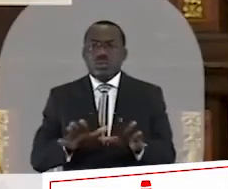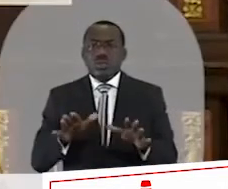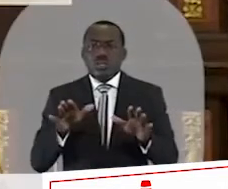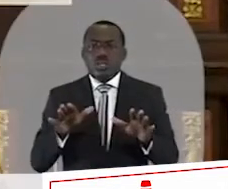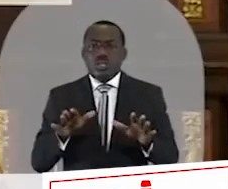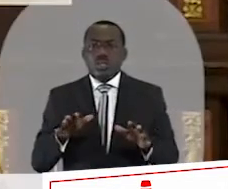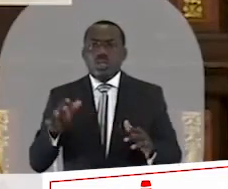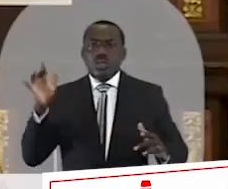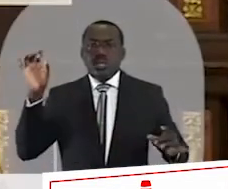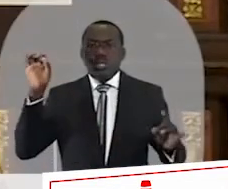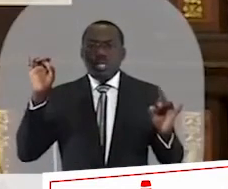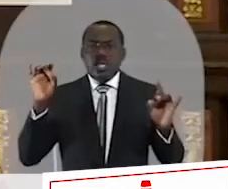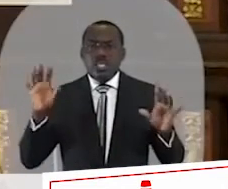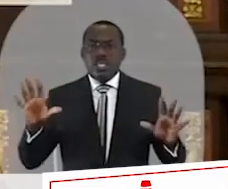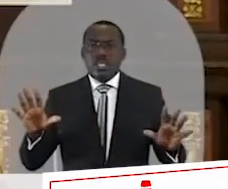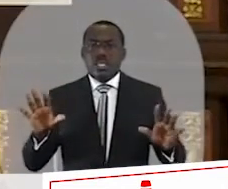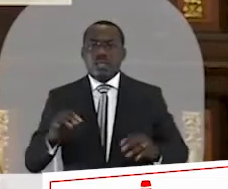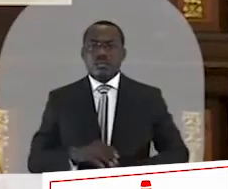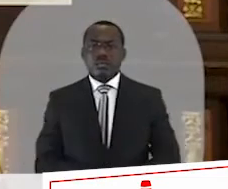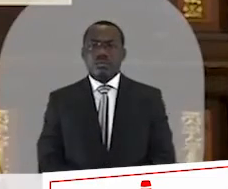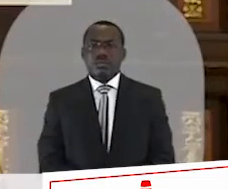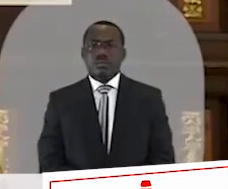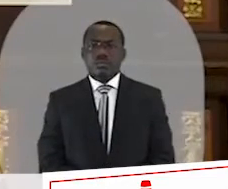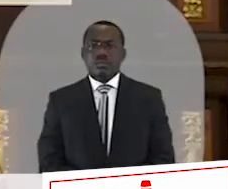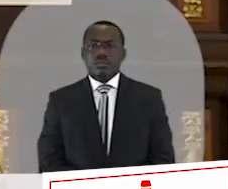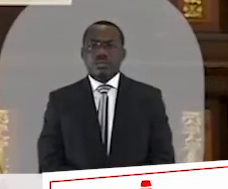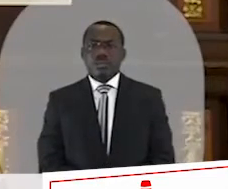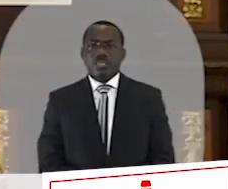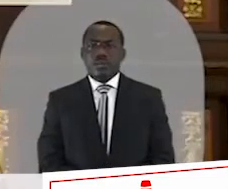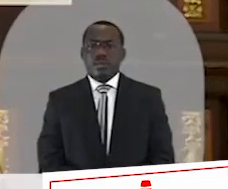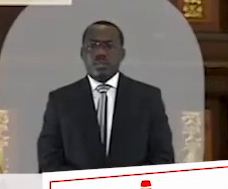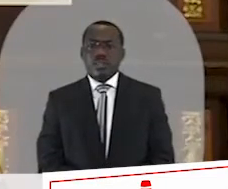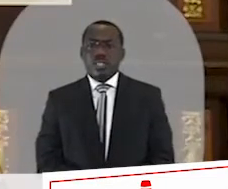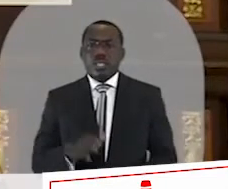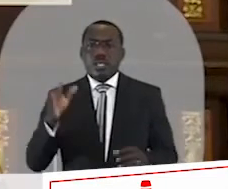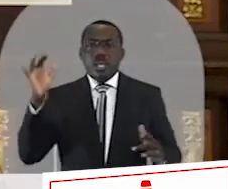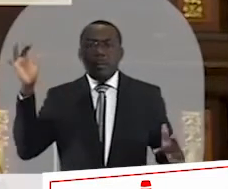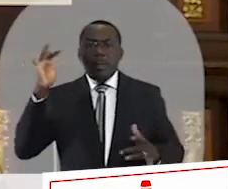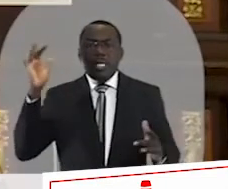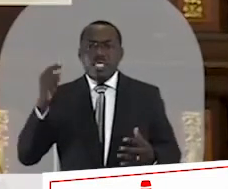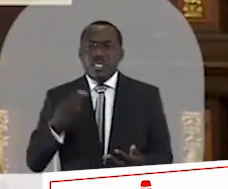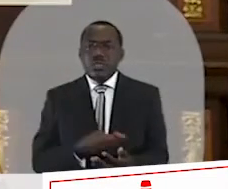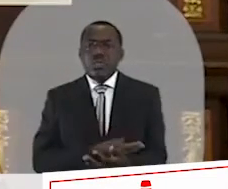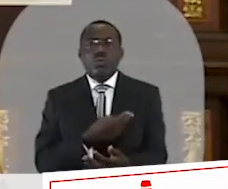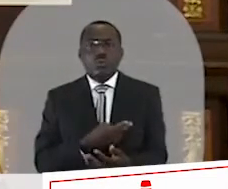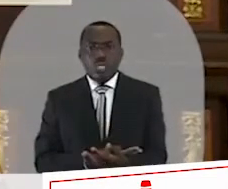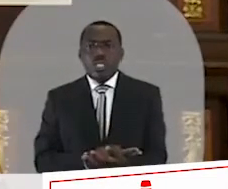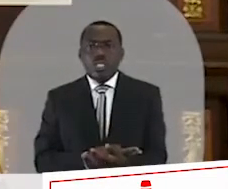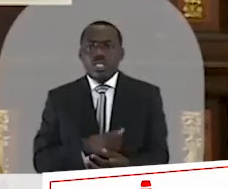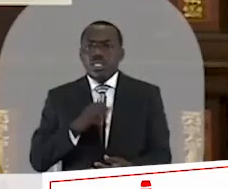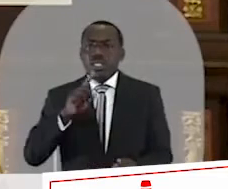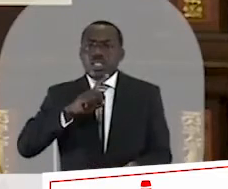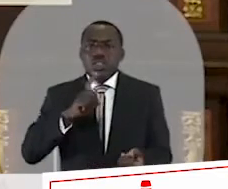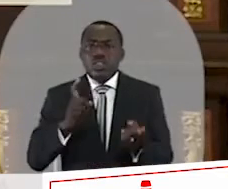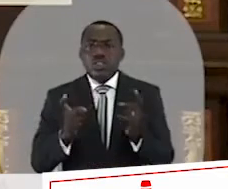ajoutons qu'un numéro vert est une plateforme internet sont mises en place par les autorités en vue